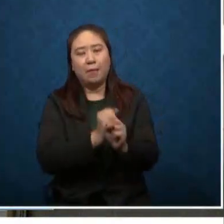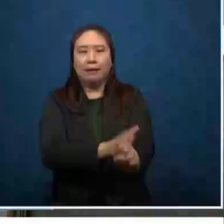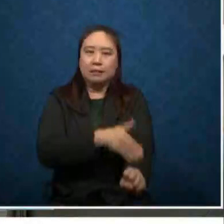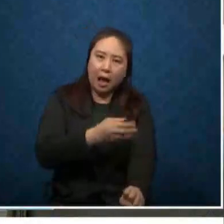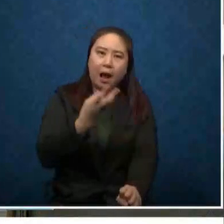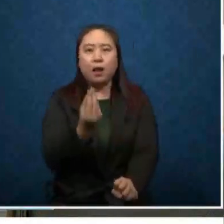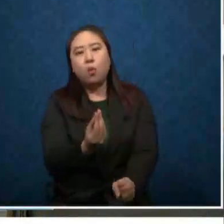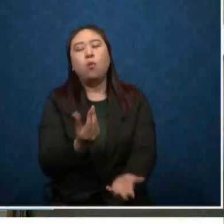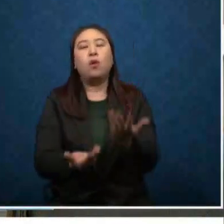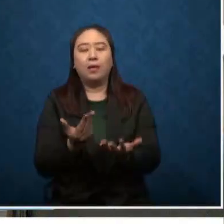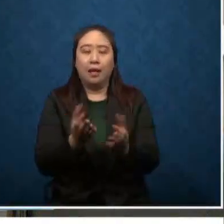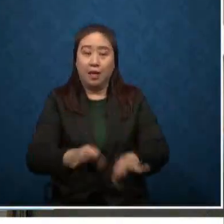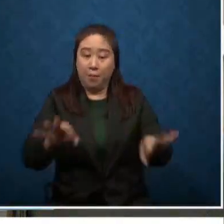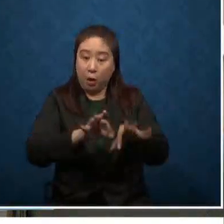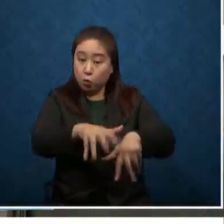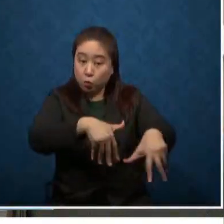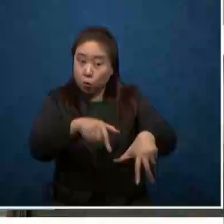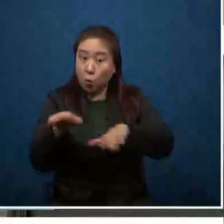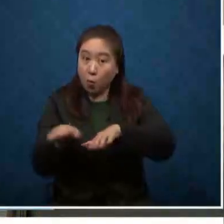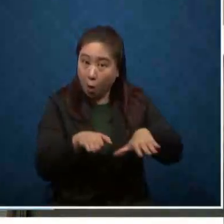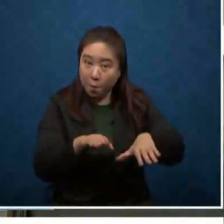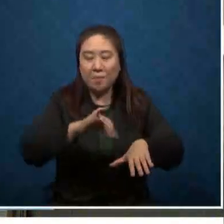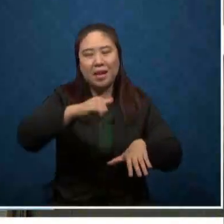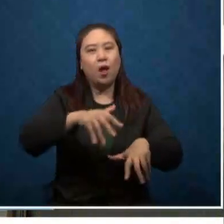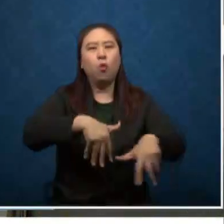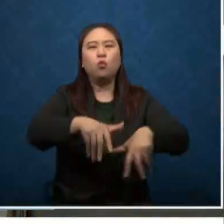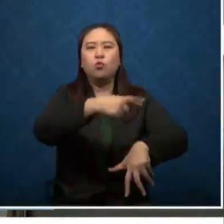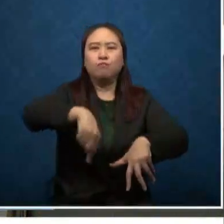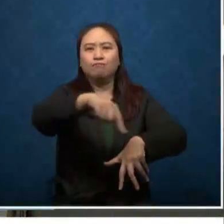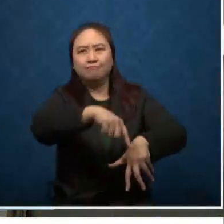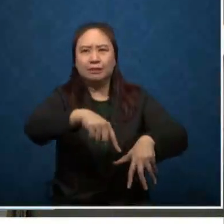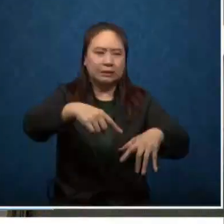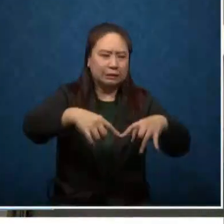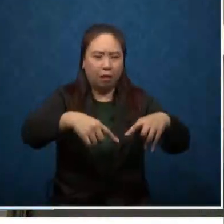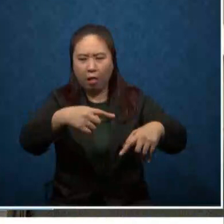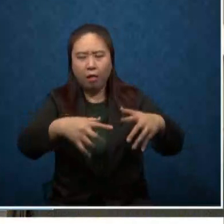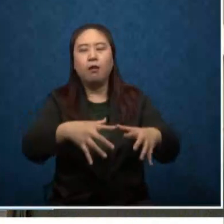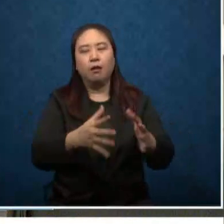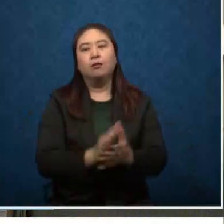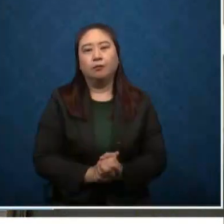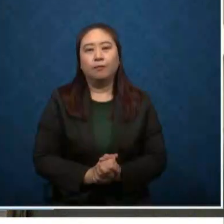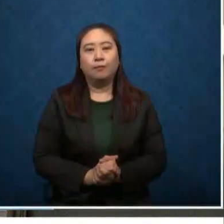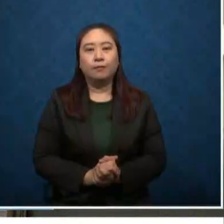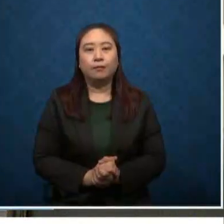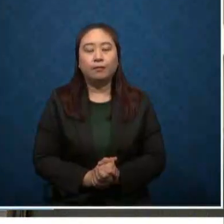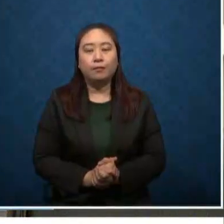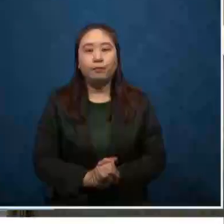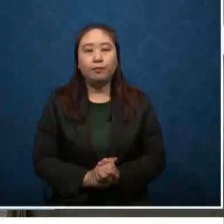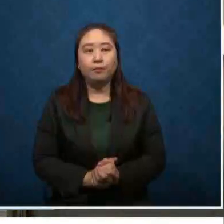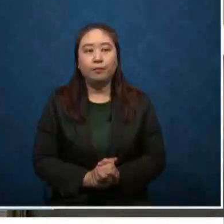ทสำคนคอความพรอมของชุมชนชุมชวเองัค่าก็ไมได้ลงตัวนะครบ อัี้เรียนี้ imperativeความคลพนะครับอ